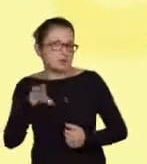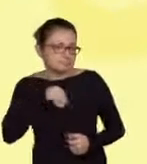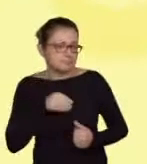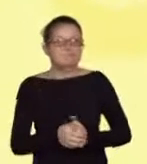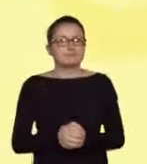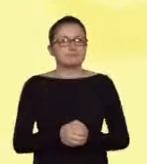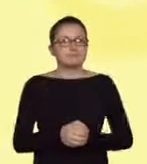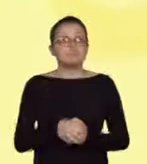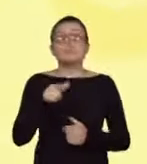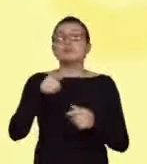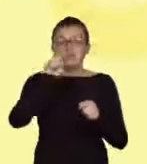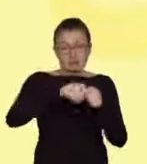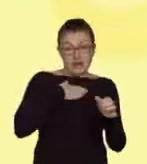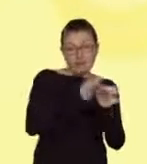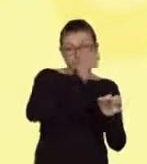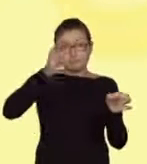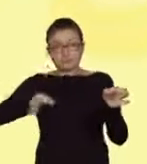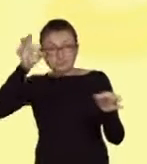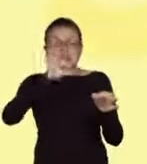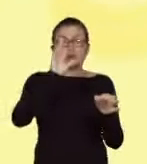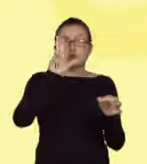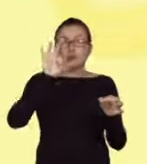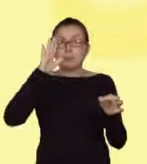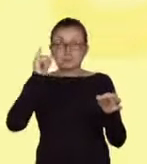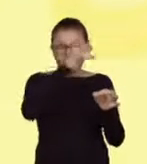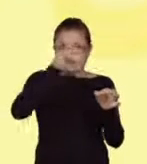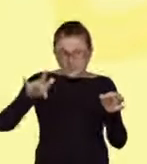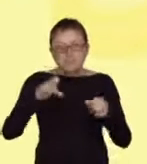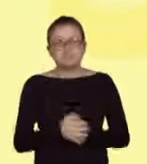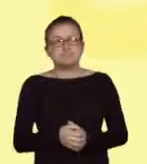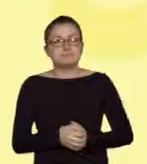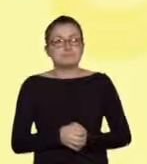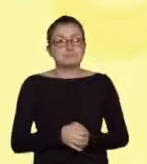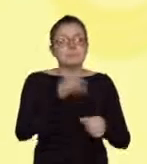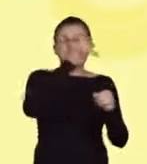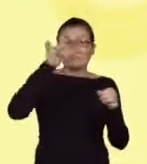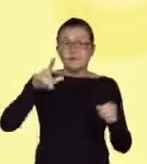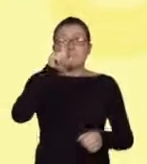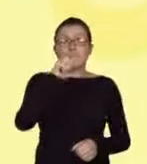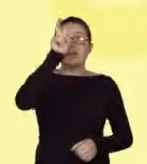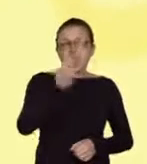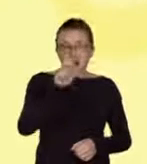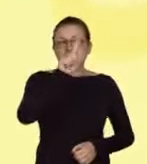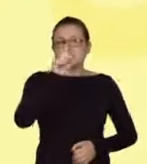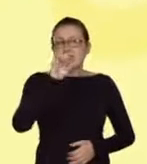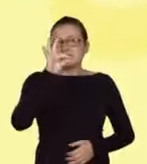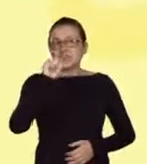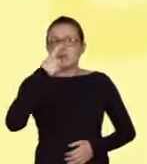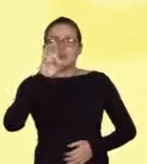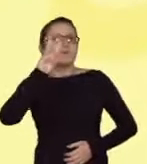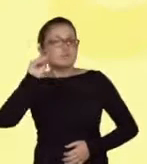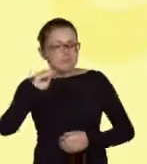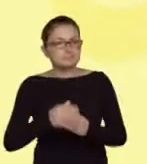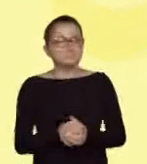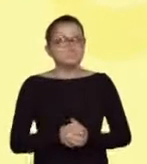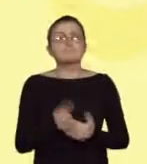same probówki, w których znajdował się roztwór skropi. W obydwu probówkach zapewniono lekko zasadowe środowisko